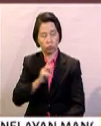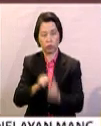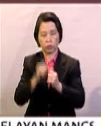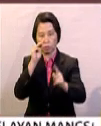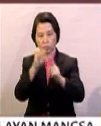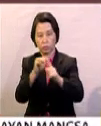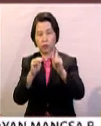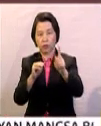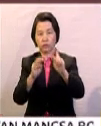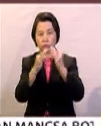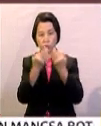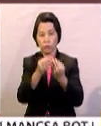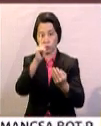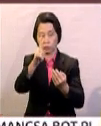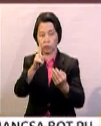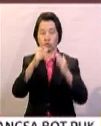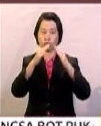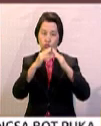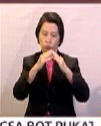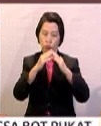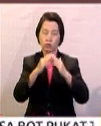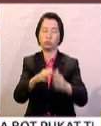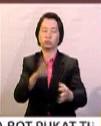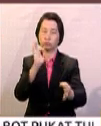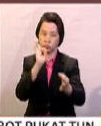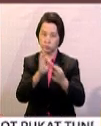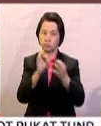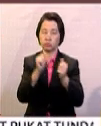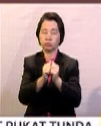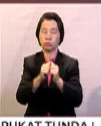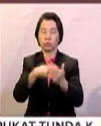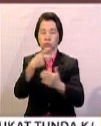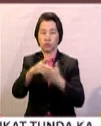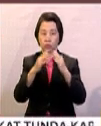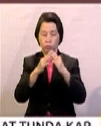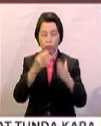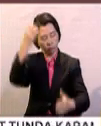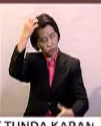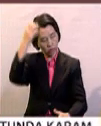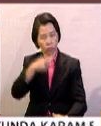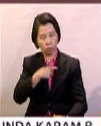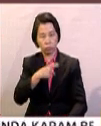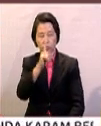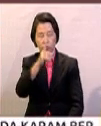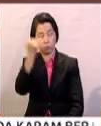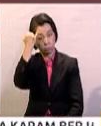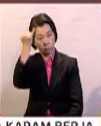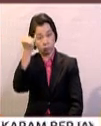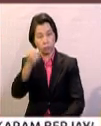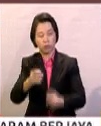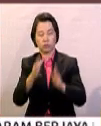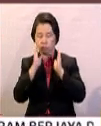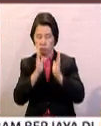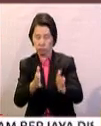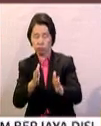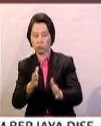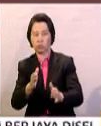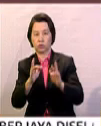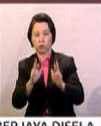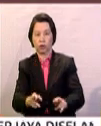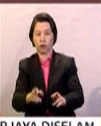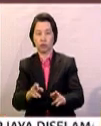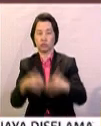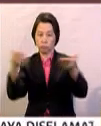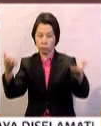matlamat satu keluarga, satu kediaman yang sempurna, program Rumah Selangorku satu daripada inisiatif peduli rakyat IPR